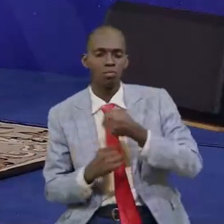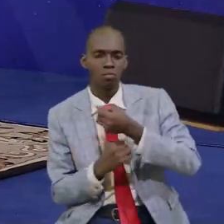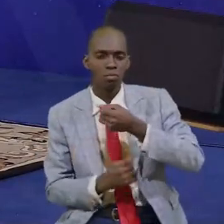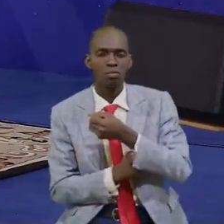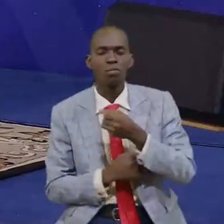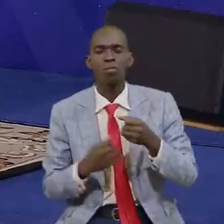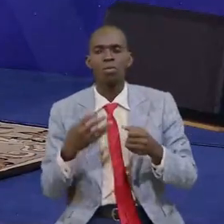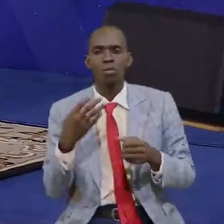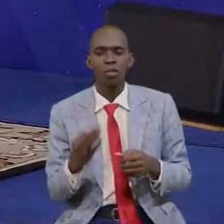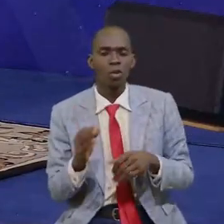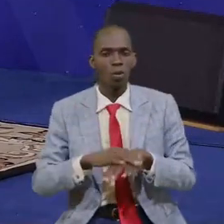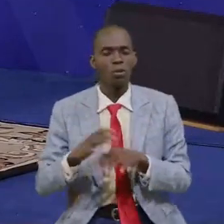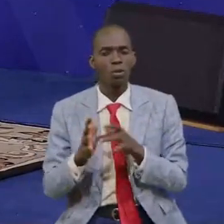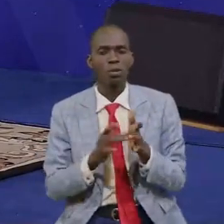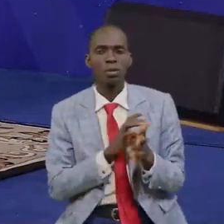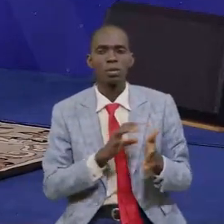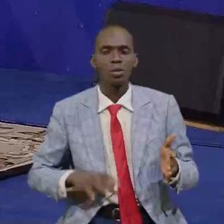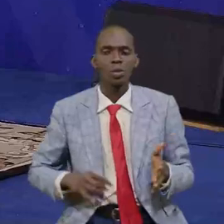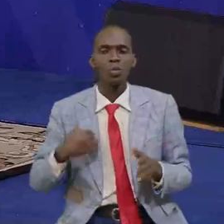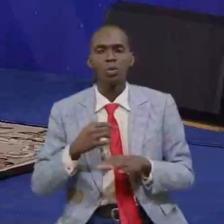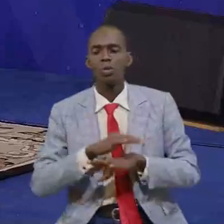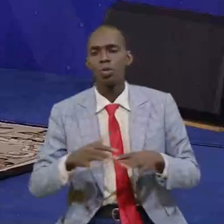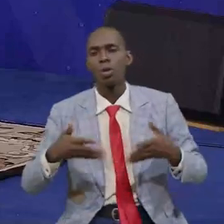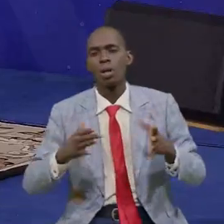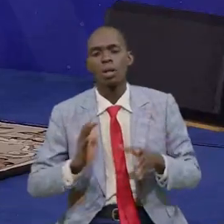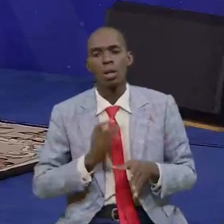à nos dons, à nos talents, à notre popularité